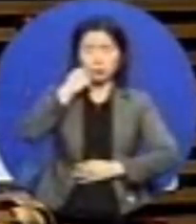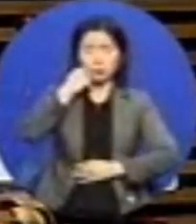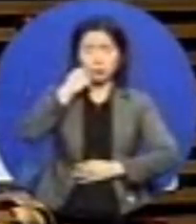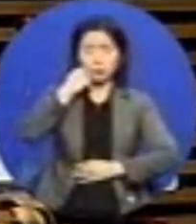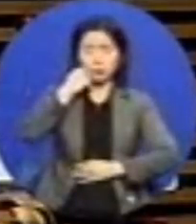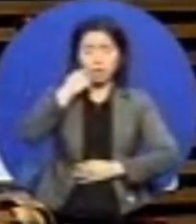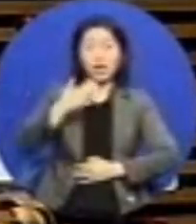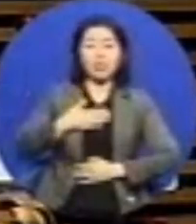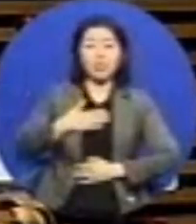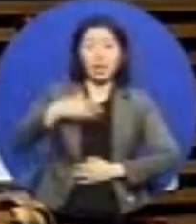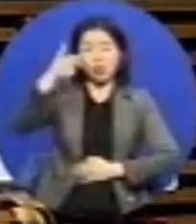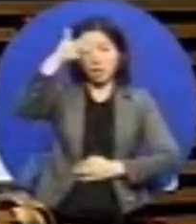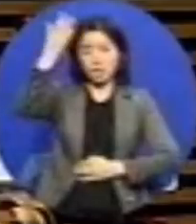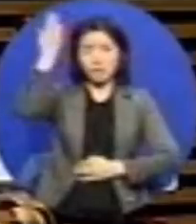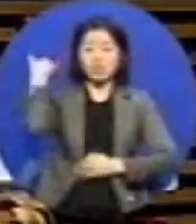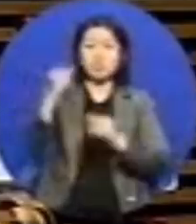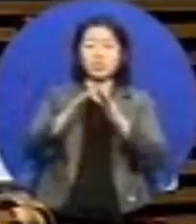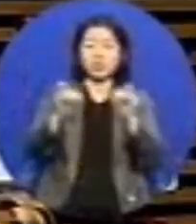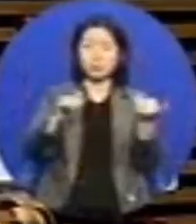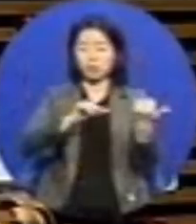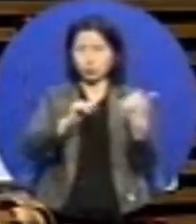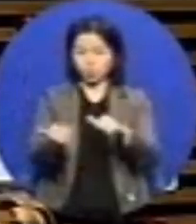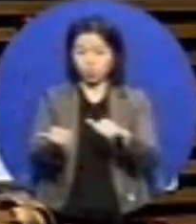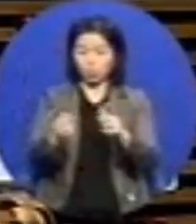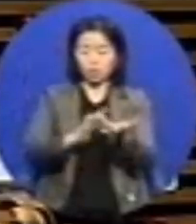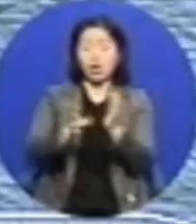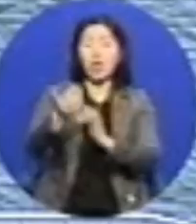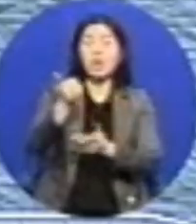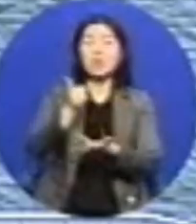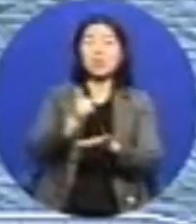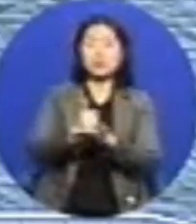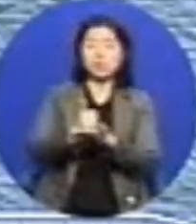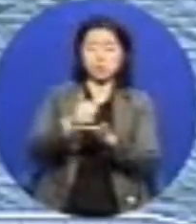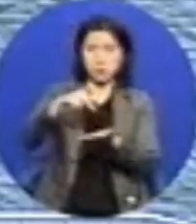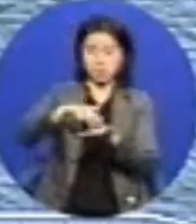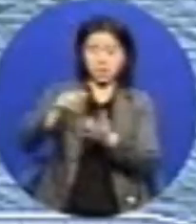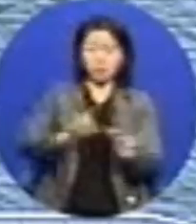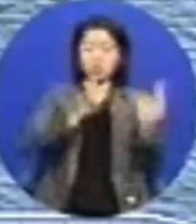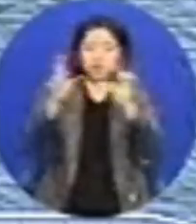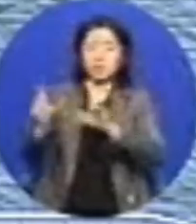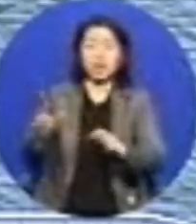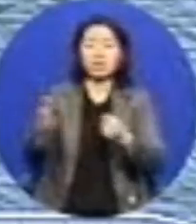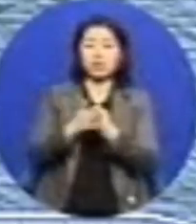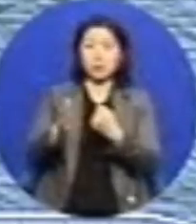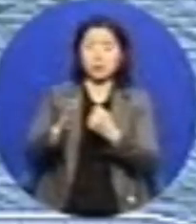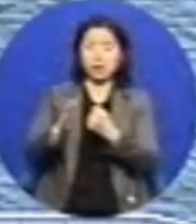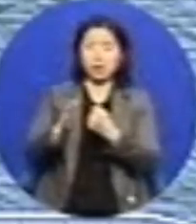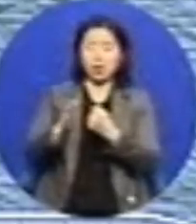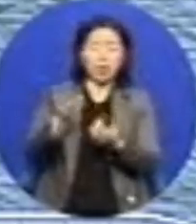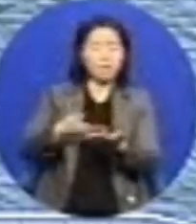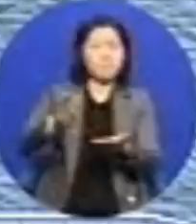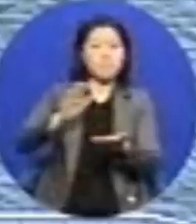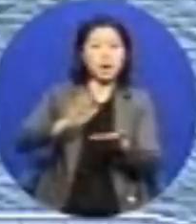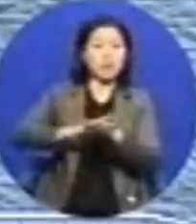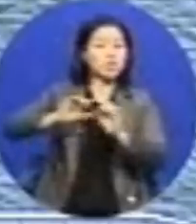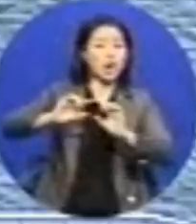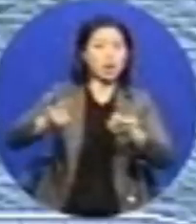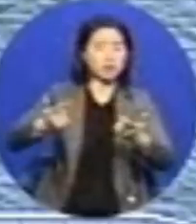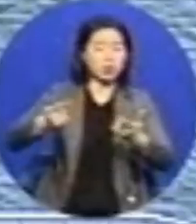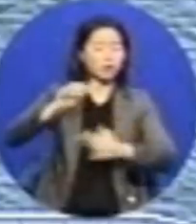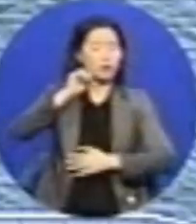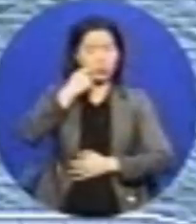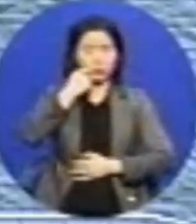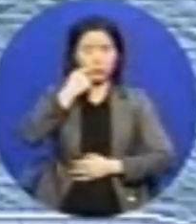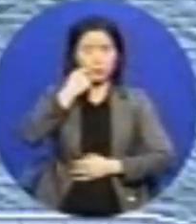나는 내 옛 사람은 죽었고 예수님으로 산이 그 인생이 안 바뀔 수가 없는 거죠 이런 예수